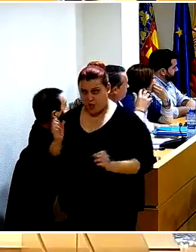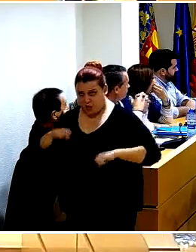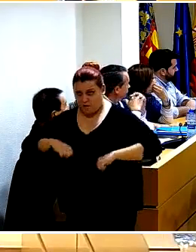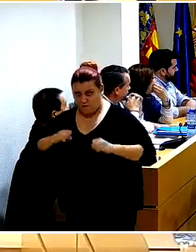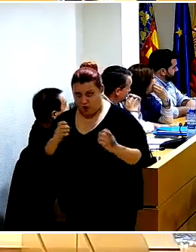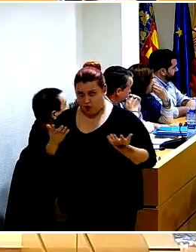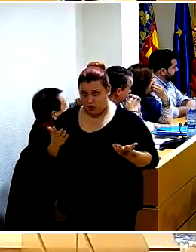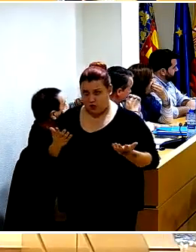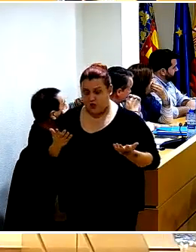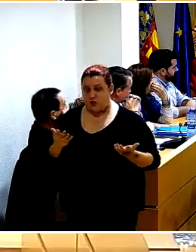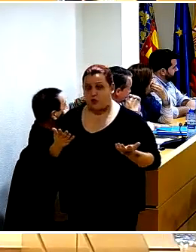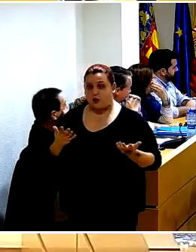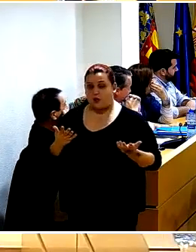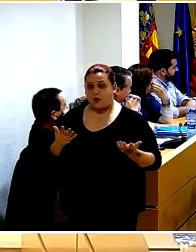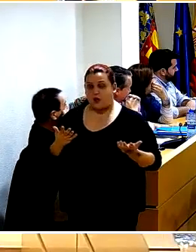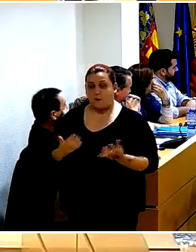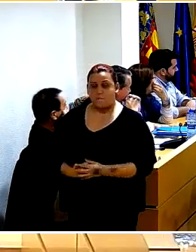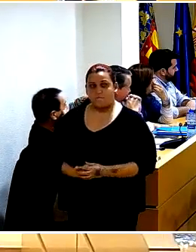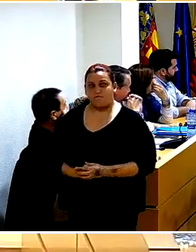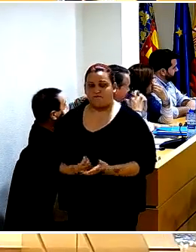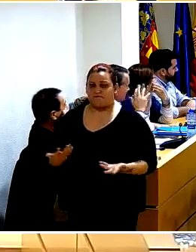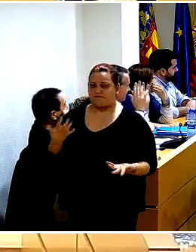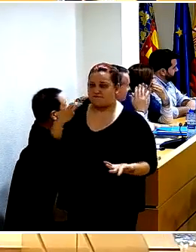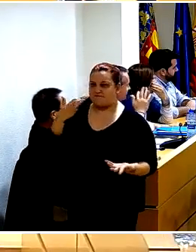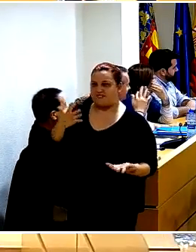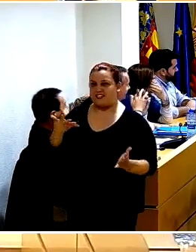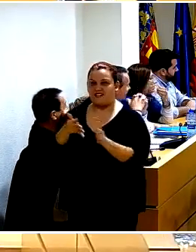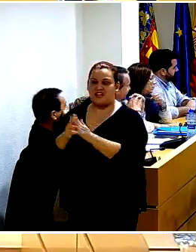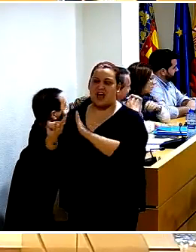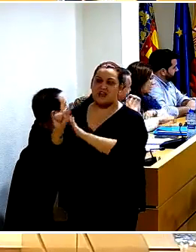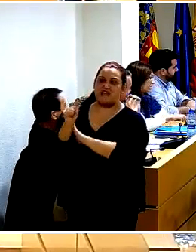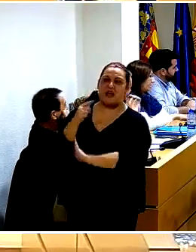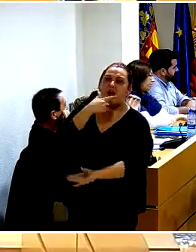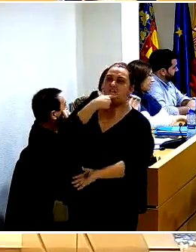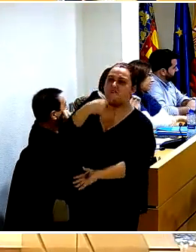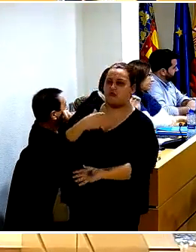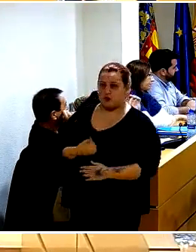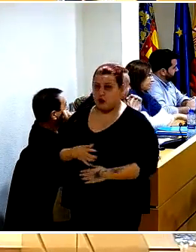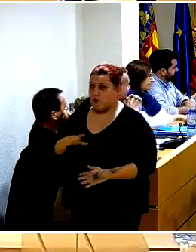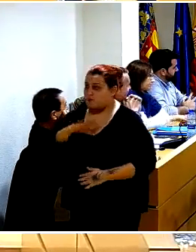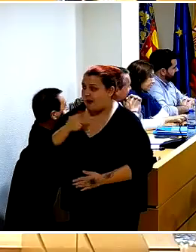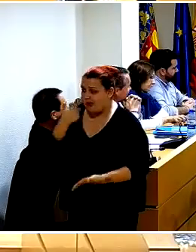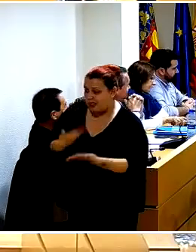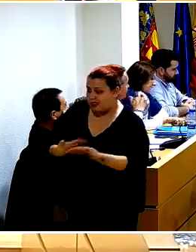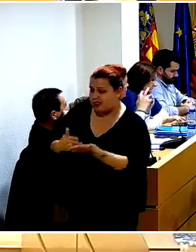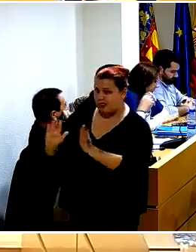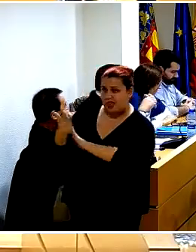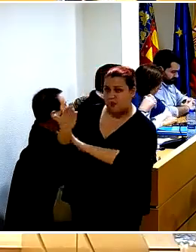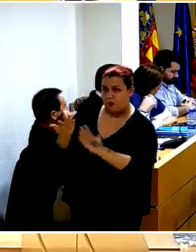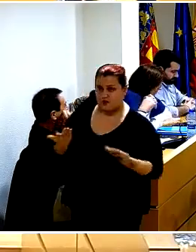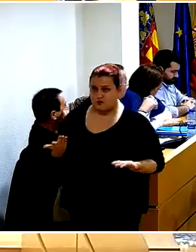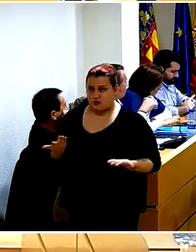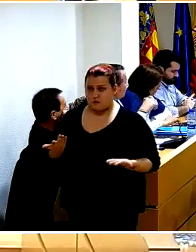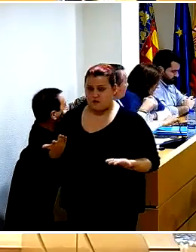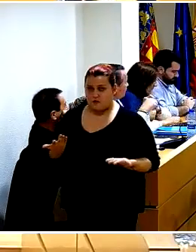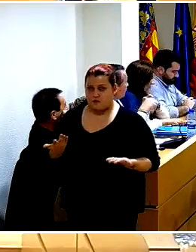me va a traure fotos, o sea, és la crítica fàcil. demostrem que ara n'hi ha molts